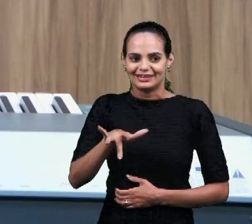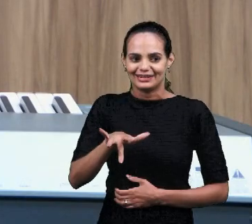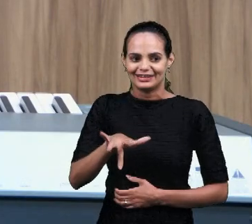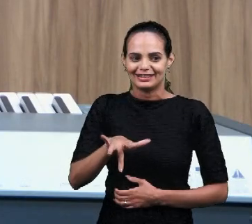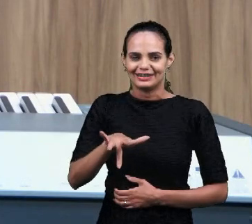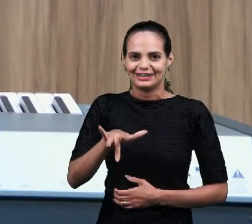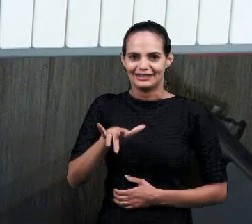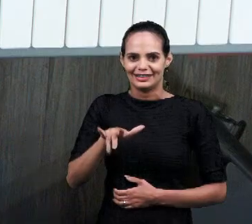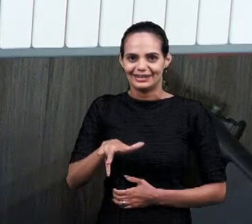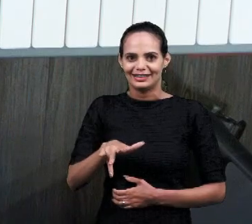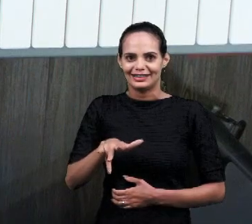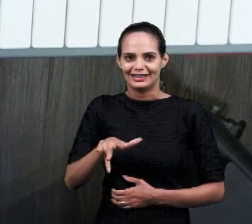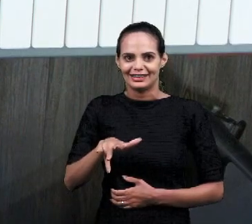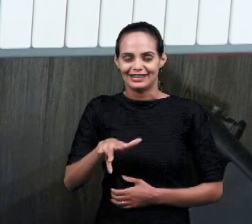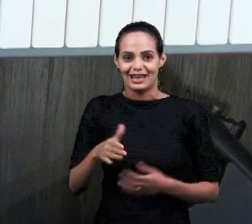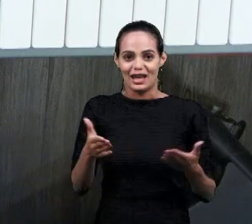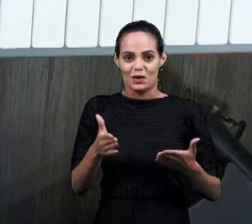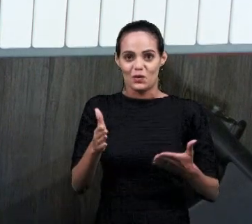G.